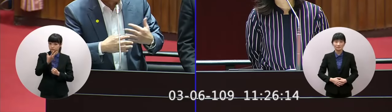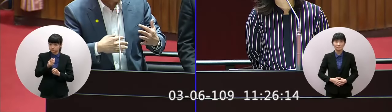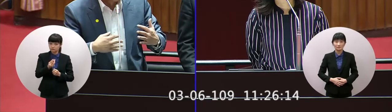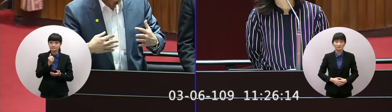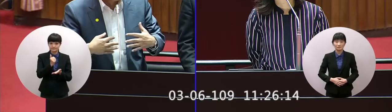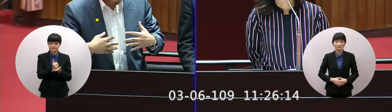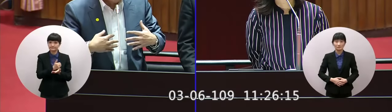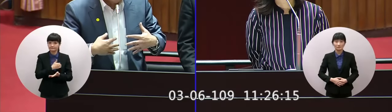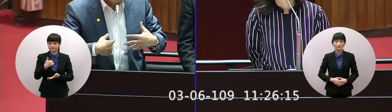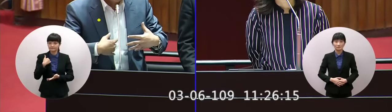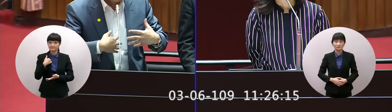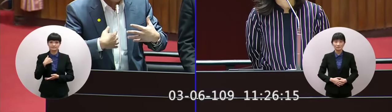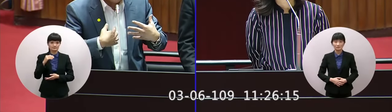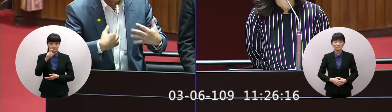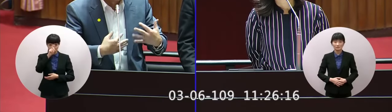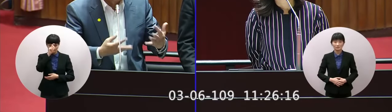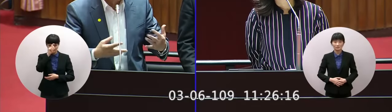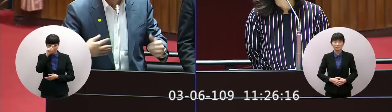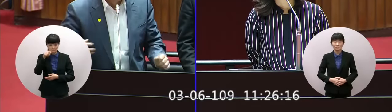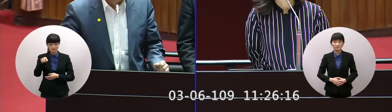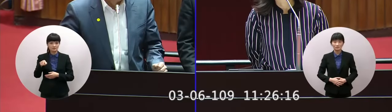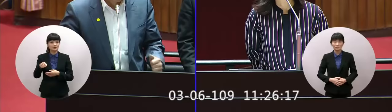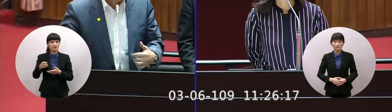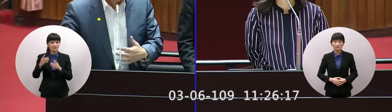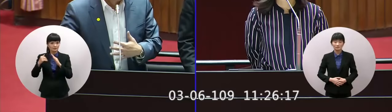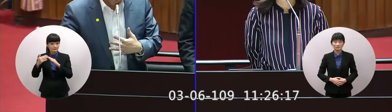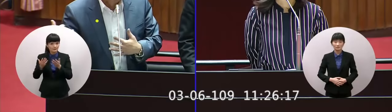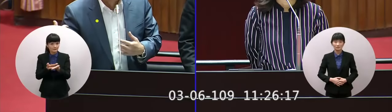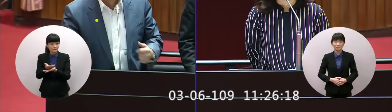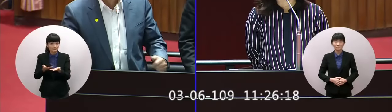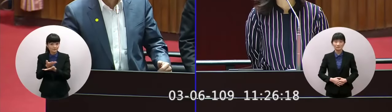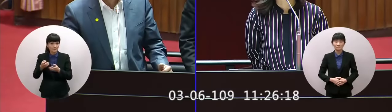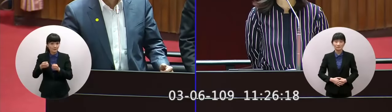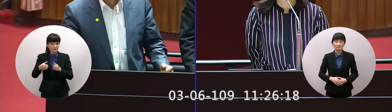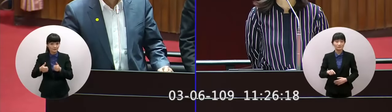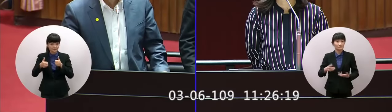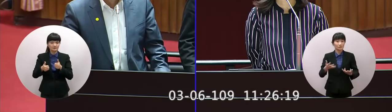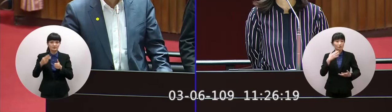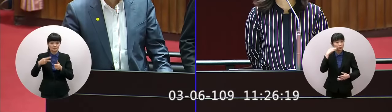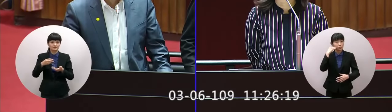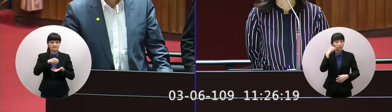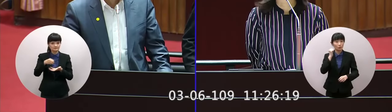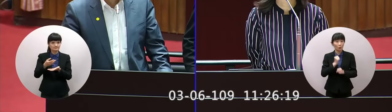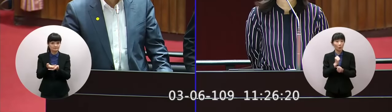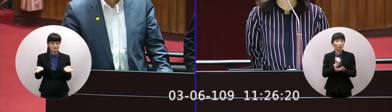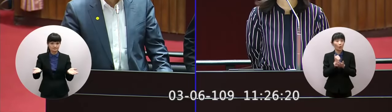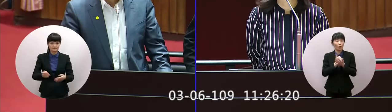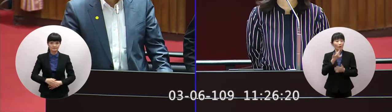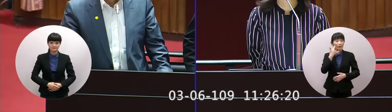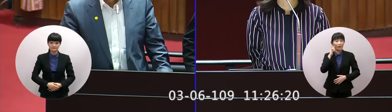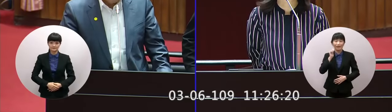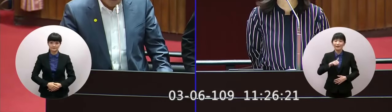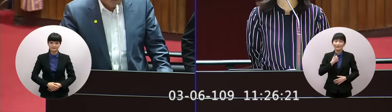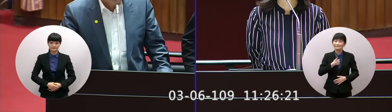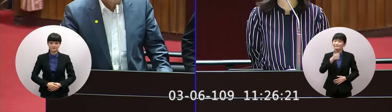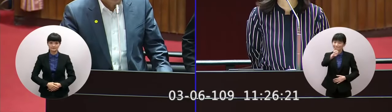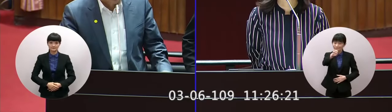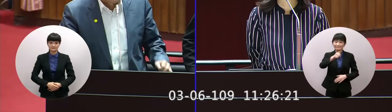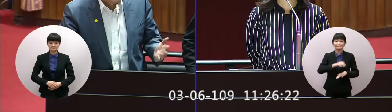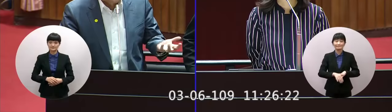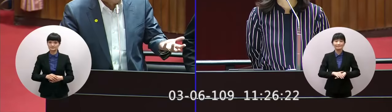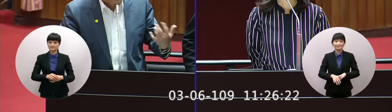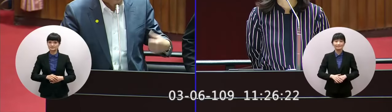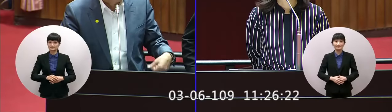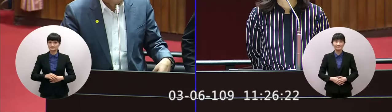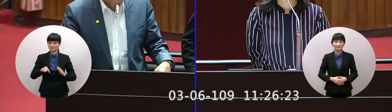沟通来做一个这样的一个适当的发放？好，还有学校存存的问题。 如果做到，我比如说家长真的会非常非常感谢。 这都列